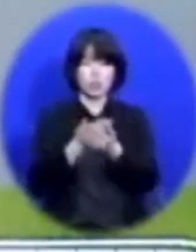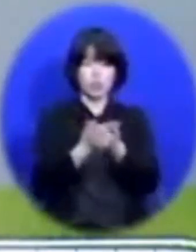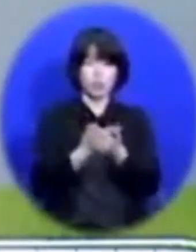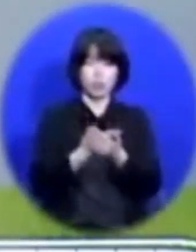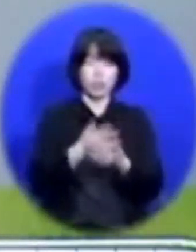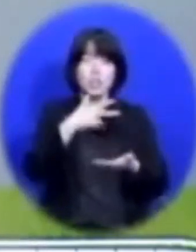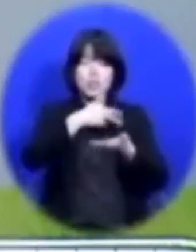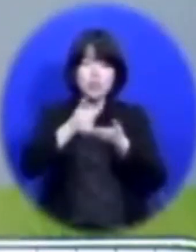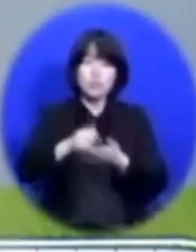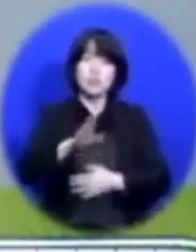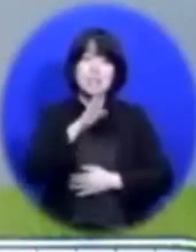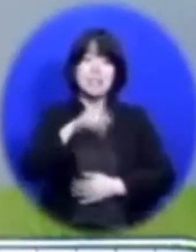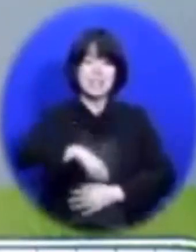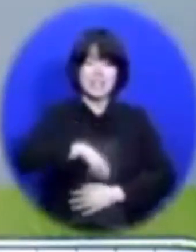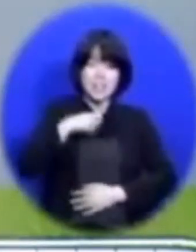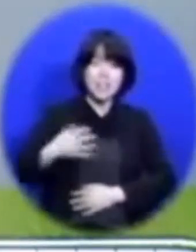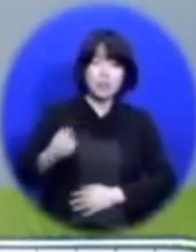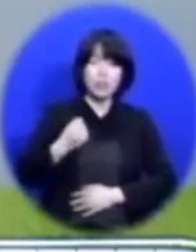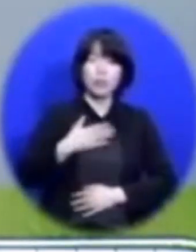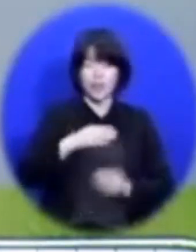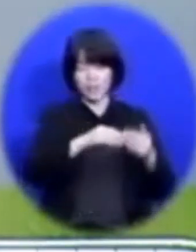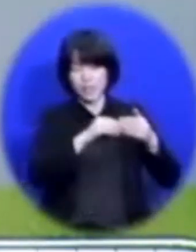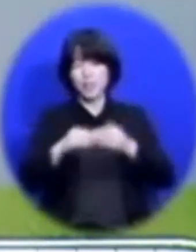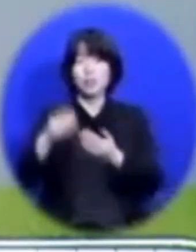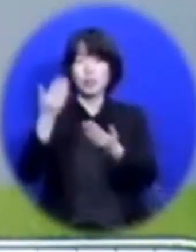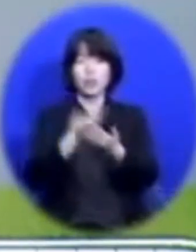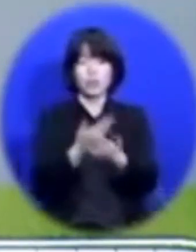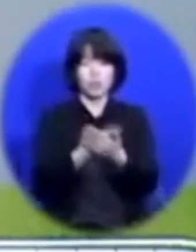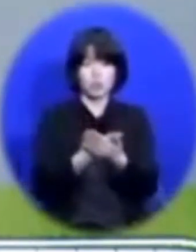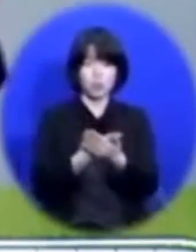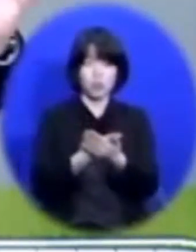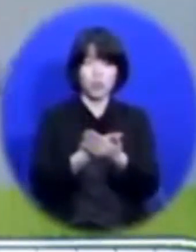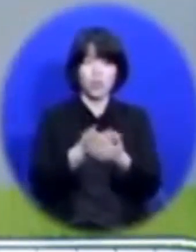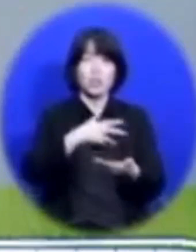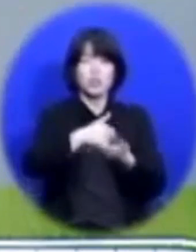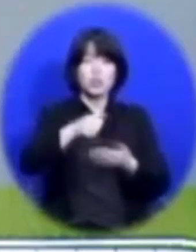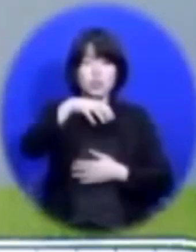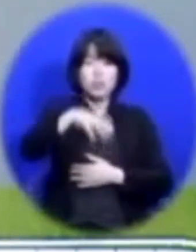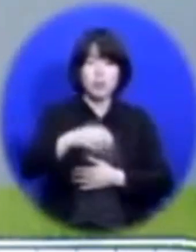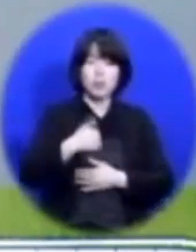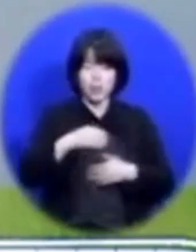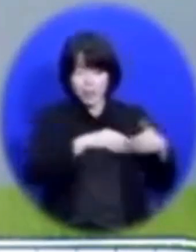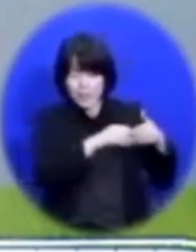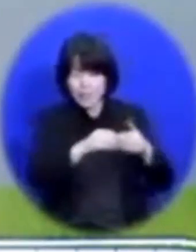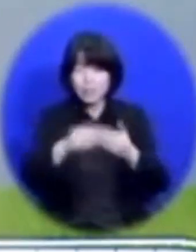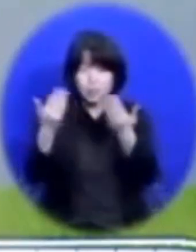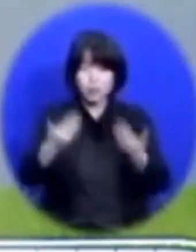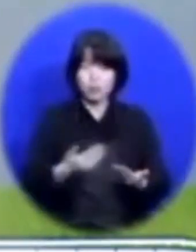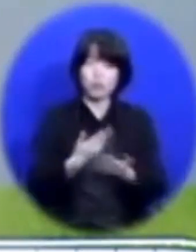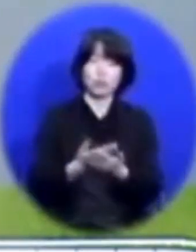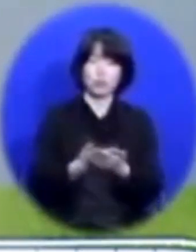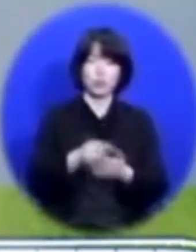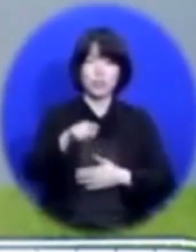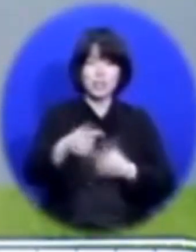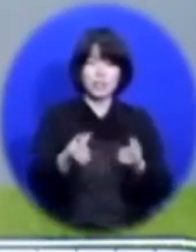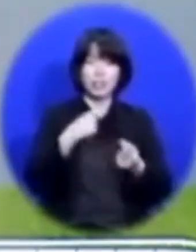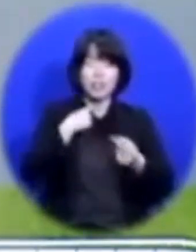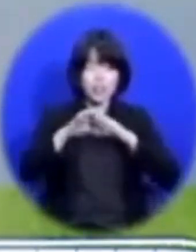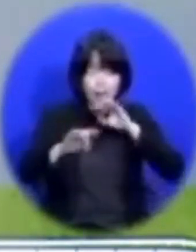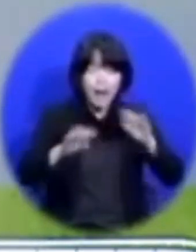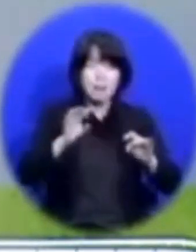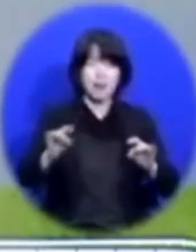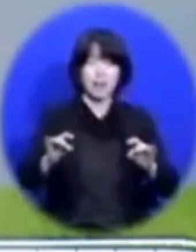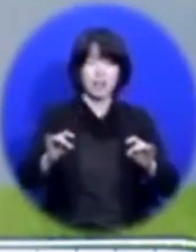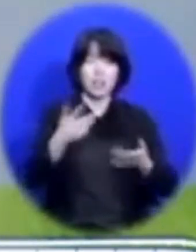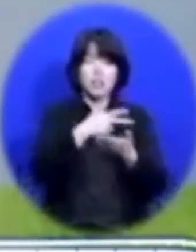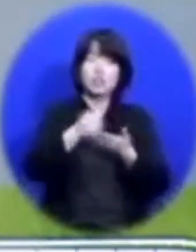진리로나를인도하소서 .주앞에나를이끌어주소서."라고기도합니다.그는 이것을간절히원한다.여기서말